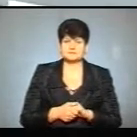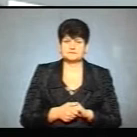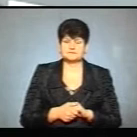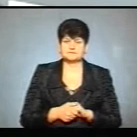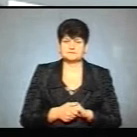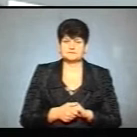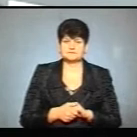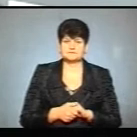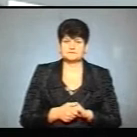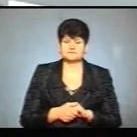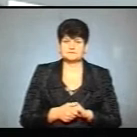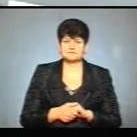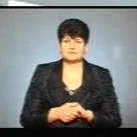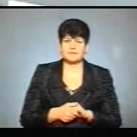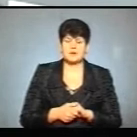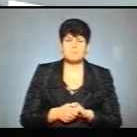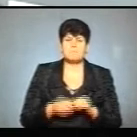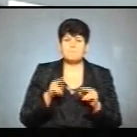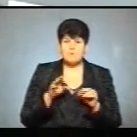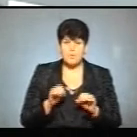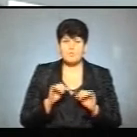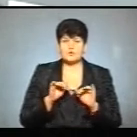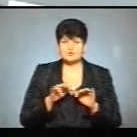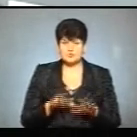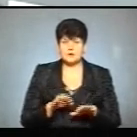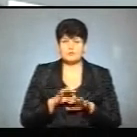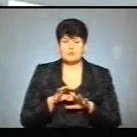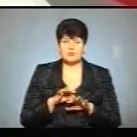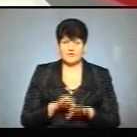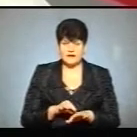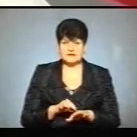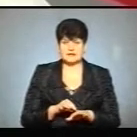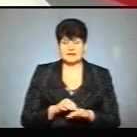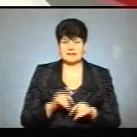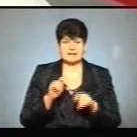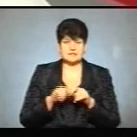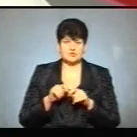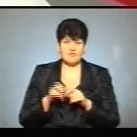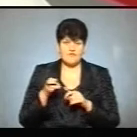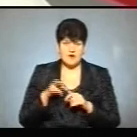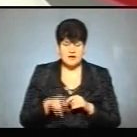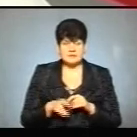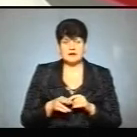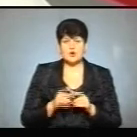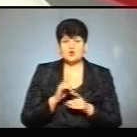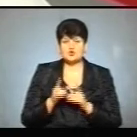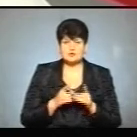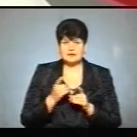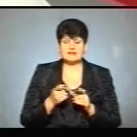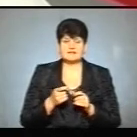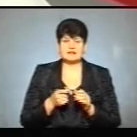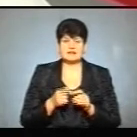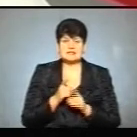Ну, по самій процедурі проведення незалежного тестування, я думаю, змін особливих робити не потрібно. Вона